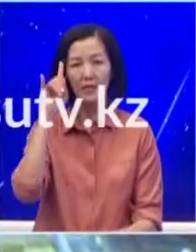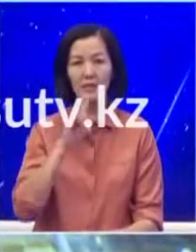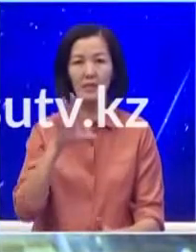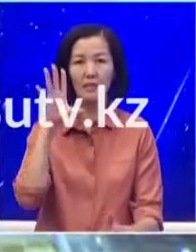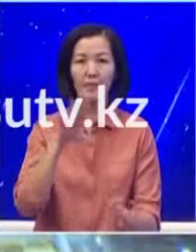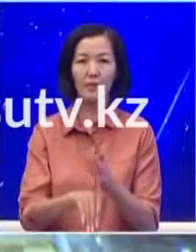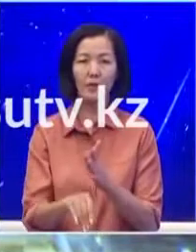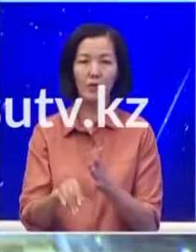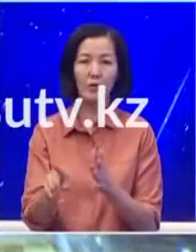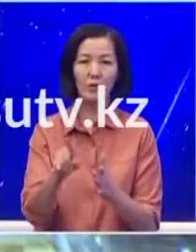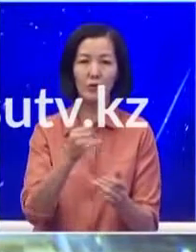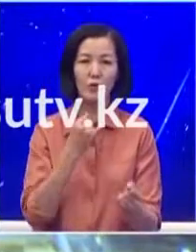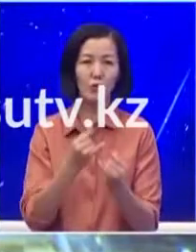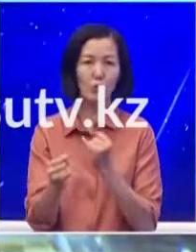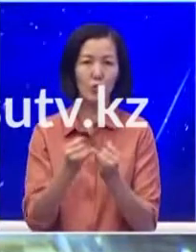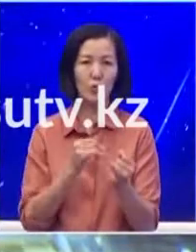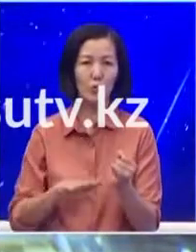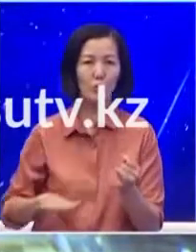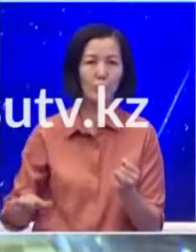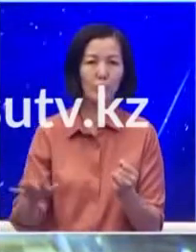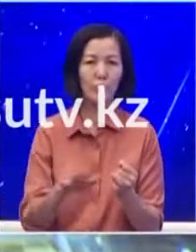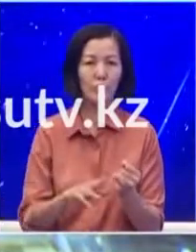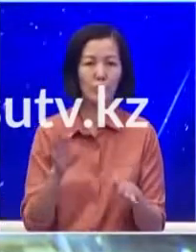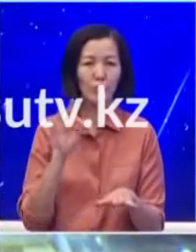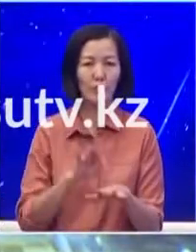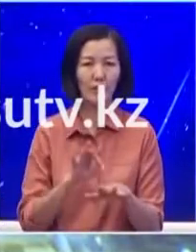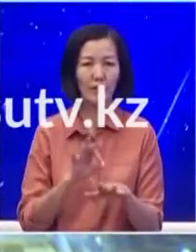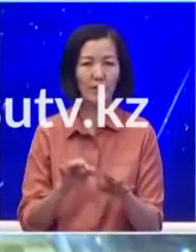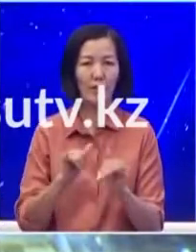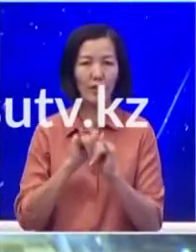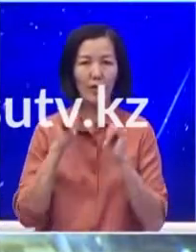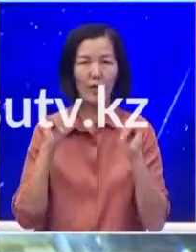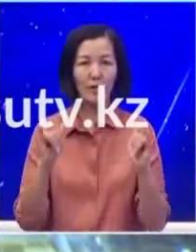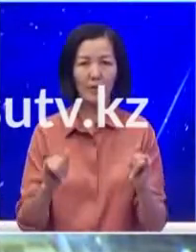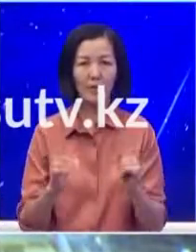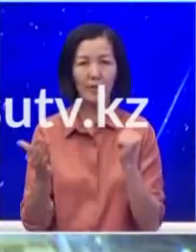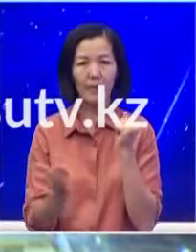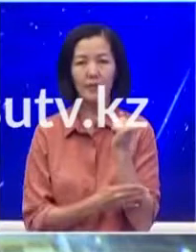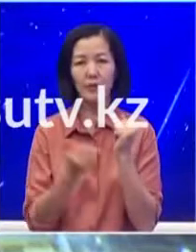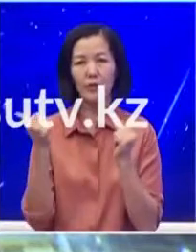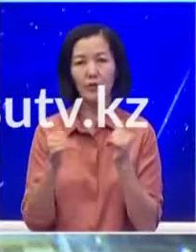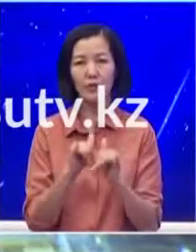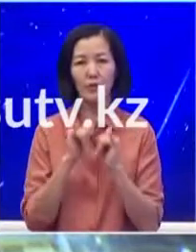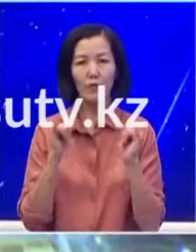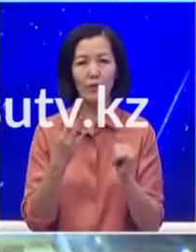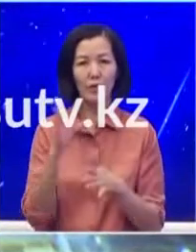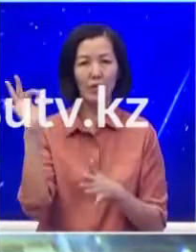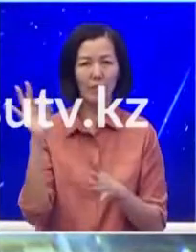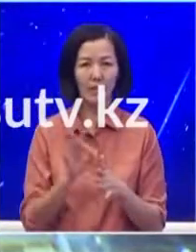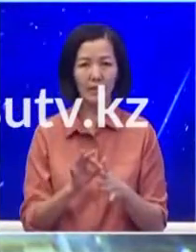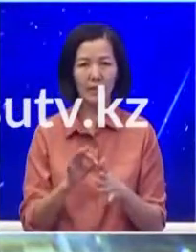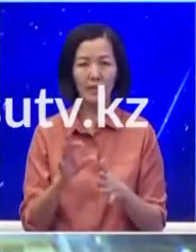Казахстан переместился в желтую зону по коронавирусу. Рост заболеваемости опасным недугом за последнюю неделю увеличился на